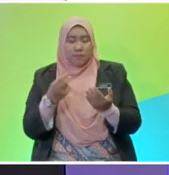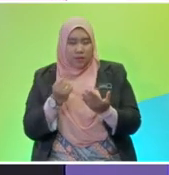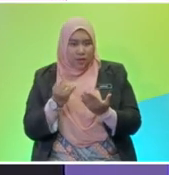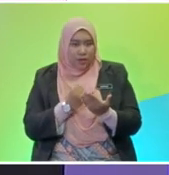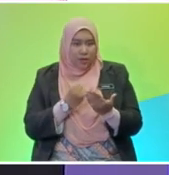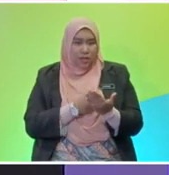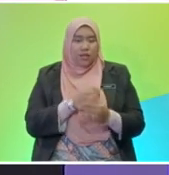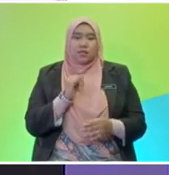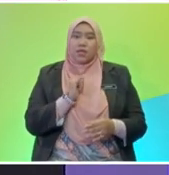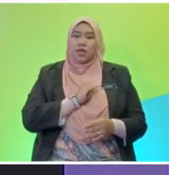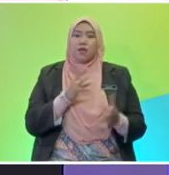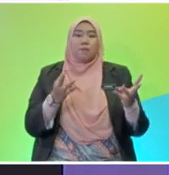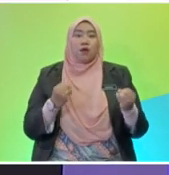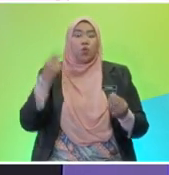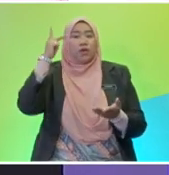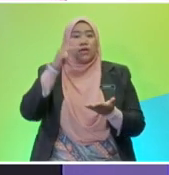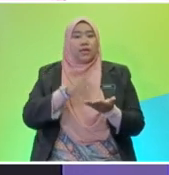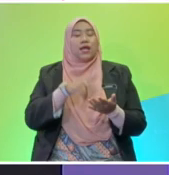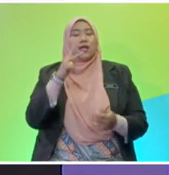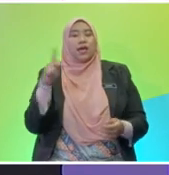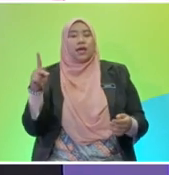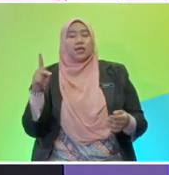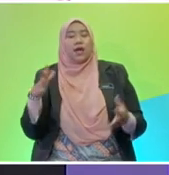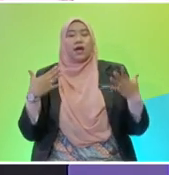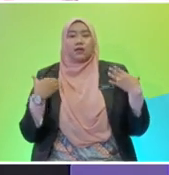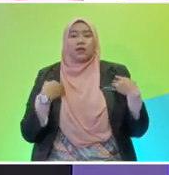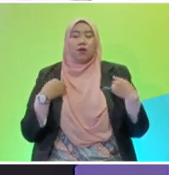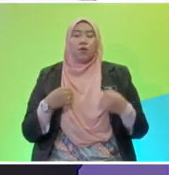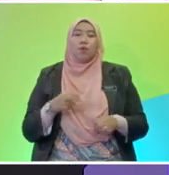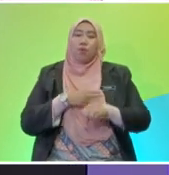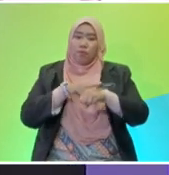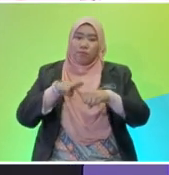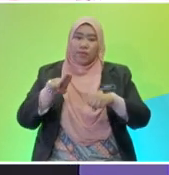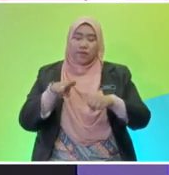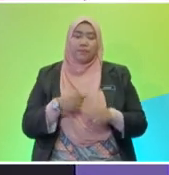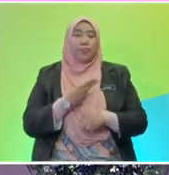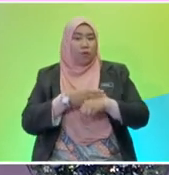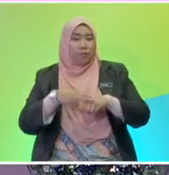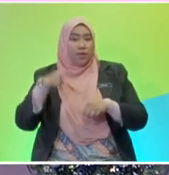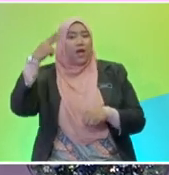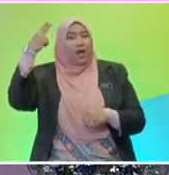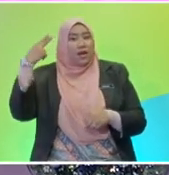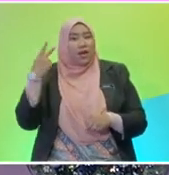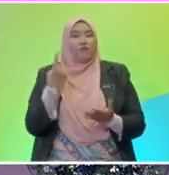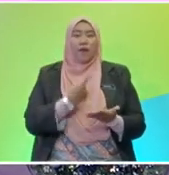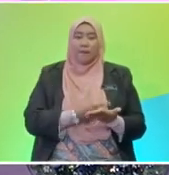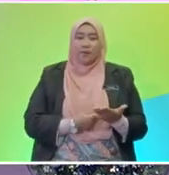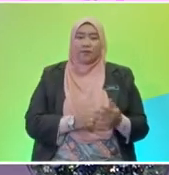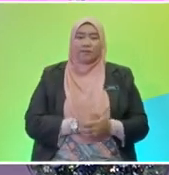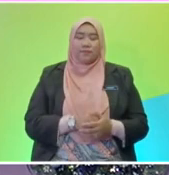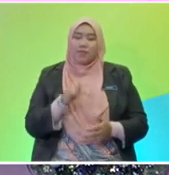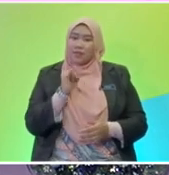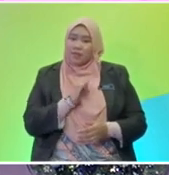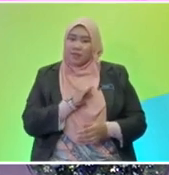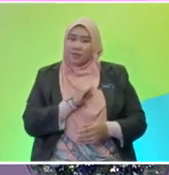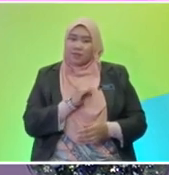perkenalkan beberapa jenis hobi yang ada Oke Hobi haniflah aku Hobi saya hobi saya sebenarnya kan